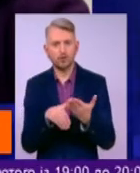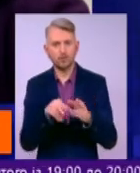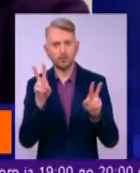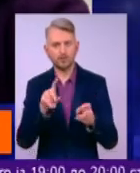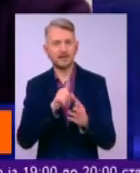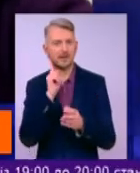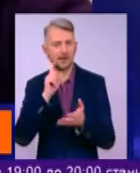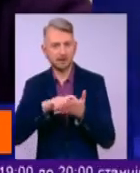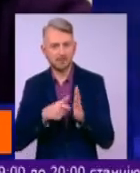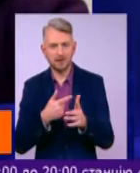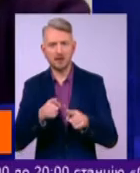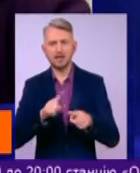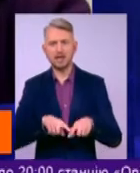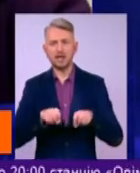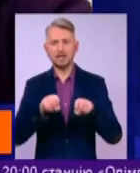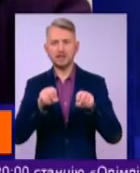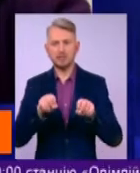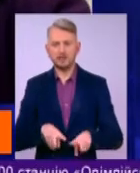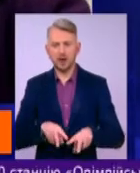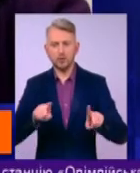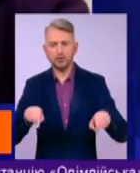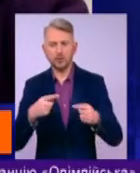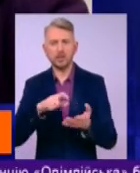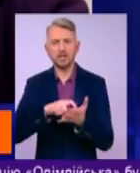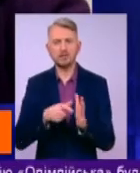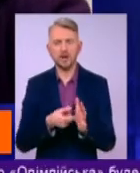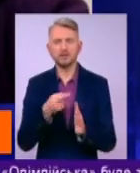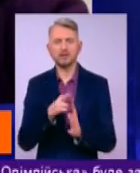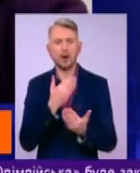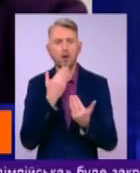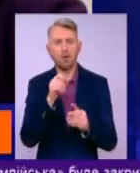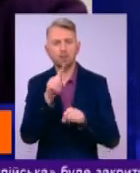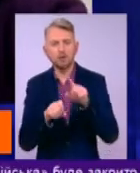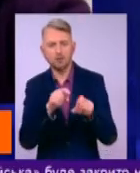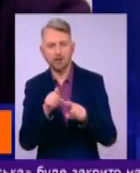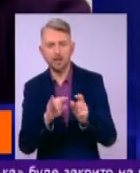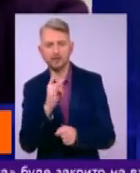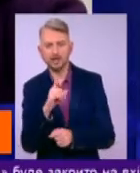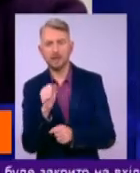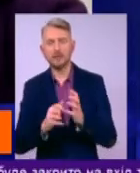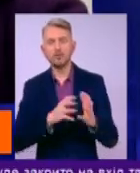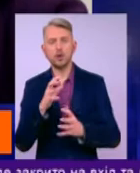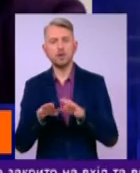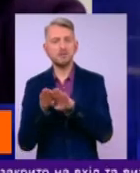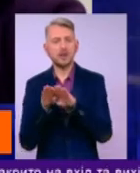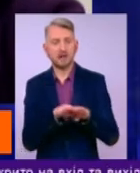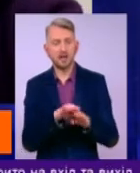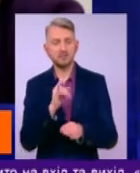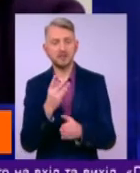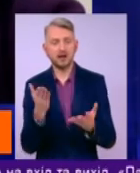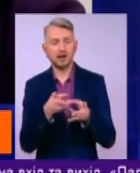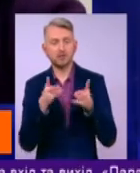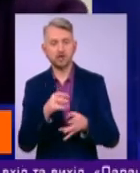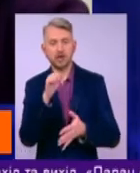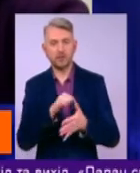кімнати, тобто це спеціально створені кімнати для опитування дитини. За міжнародними стандартами, дитина, яка